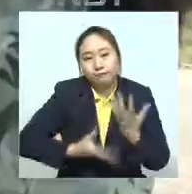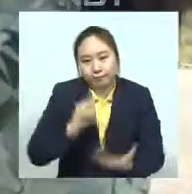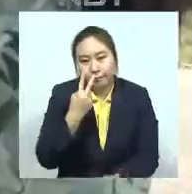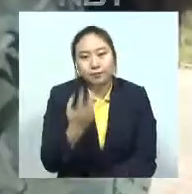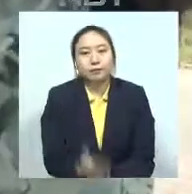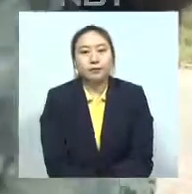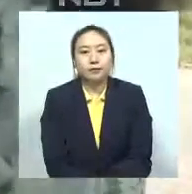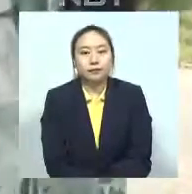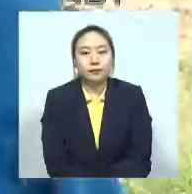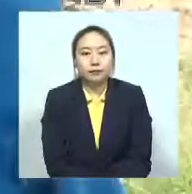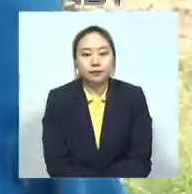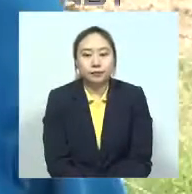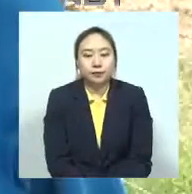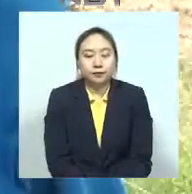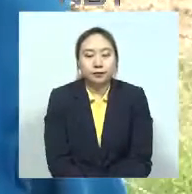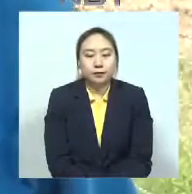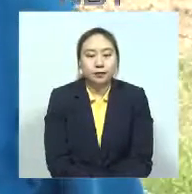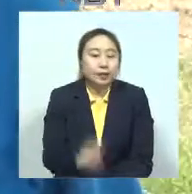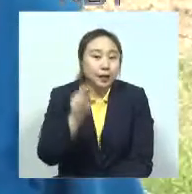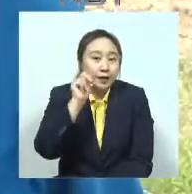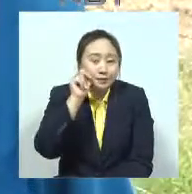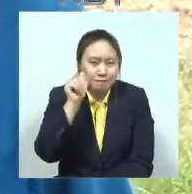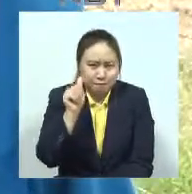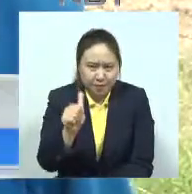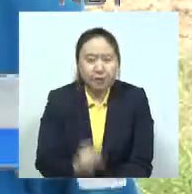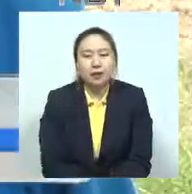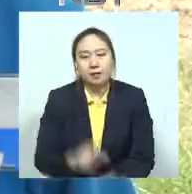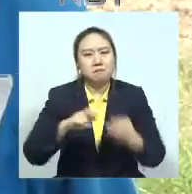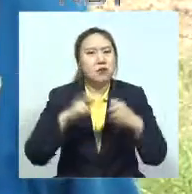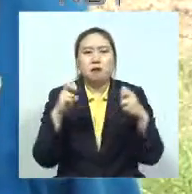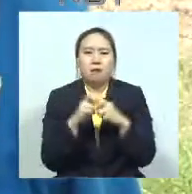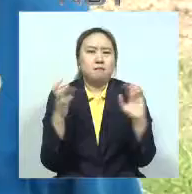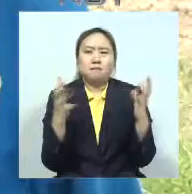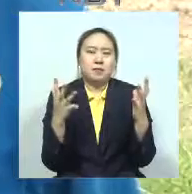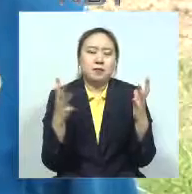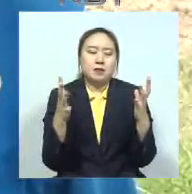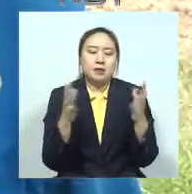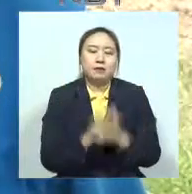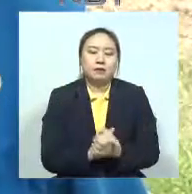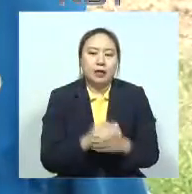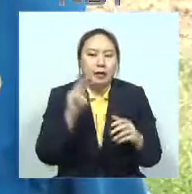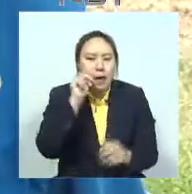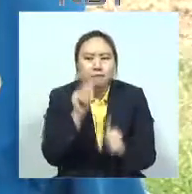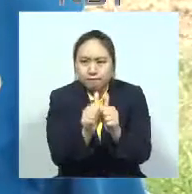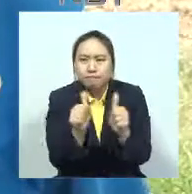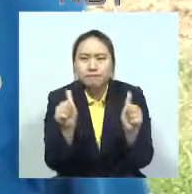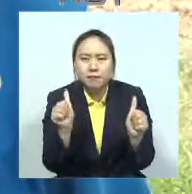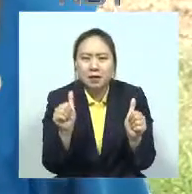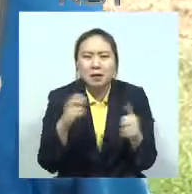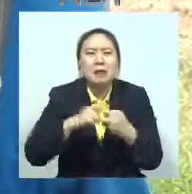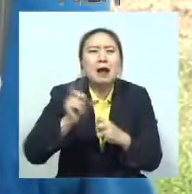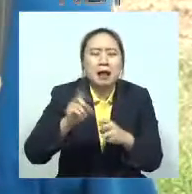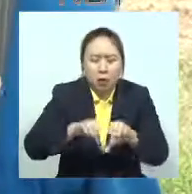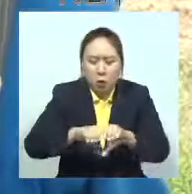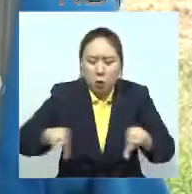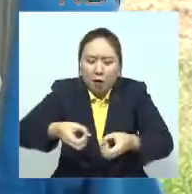ค่ะ น้ำดี ม ี ปัญหาไหมคะ ไม่มีแล้วไม่มีปัญหาน้ำดีนอกจากท่อแตกอะไรแตกเ